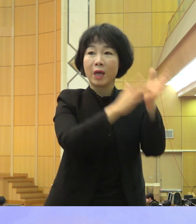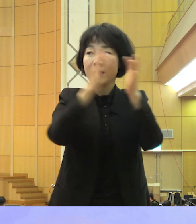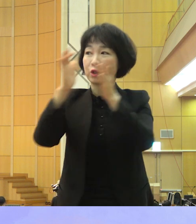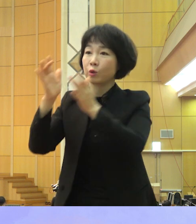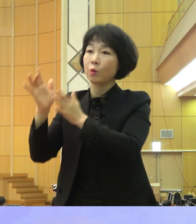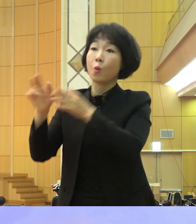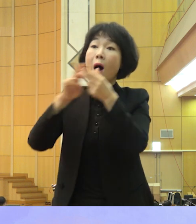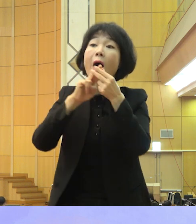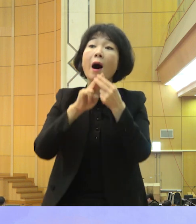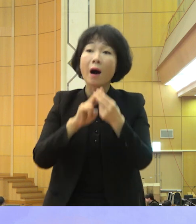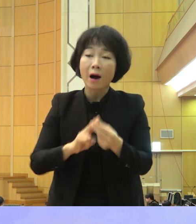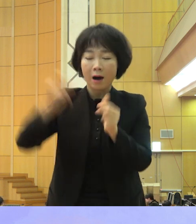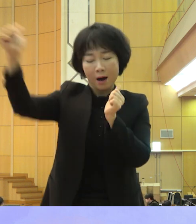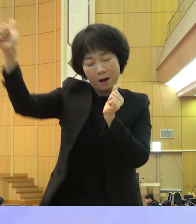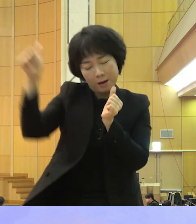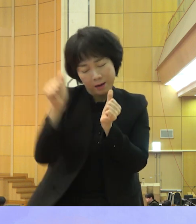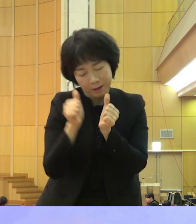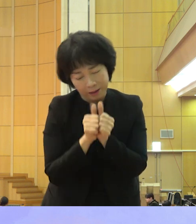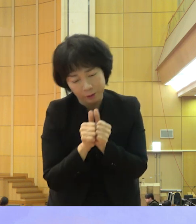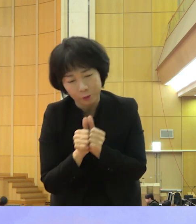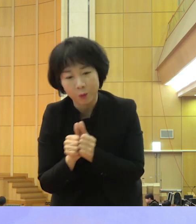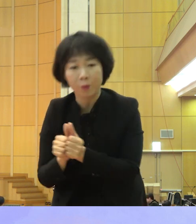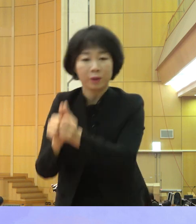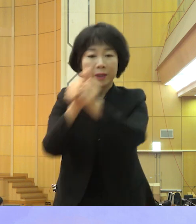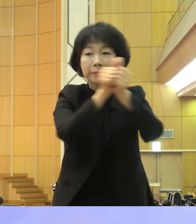주 예수와